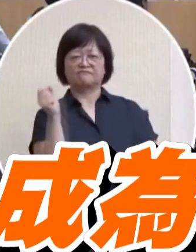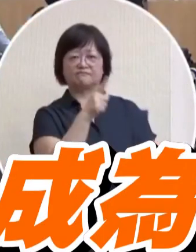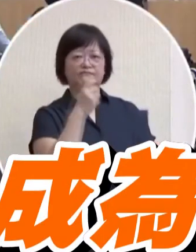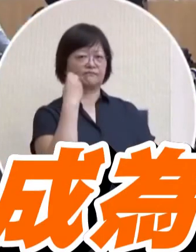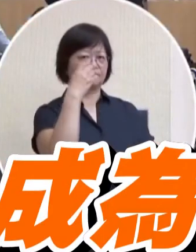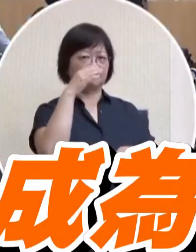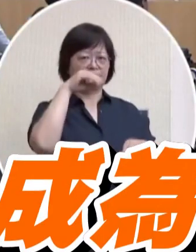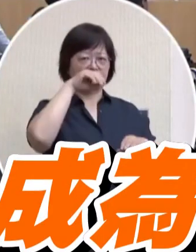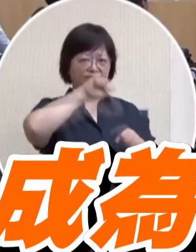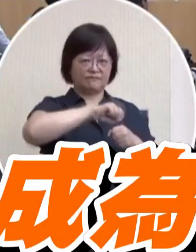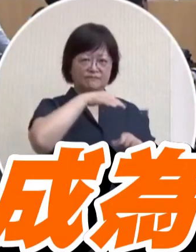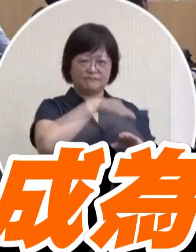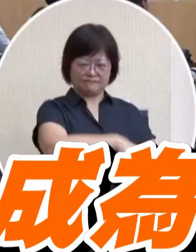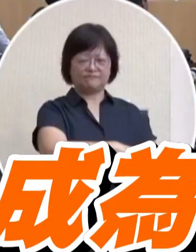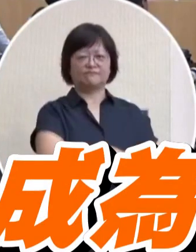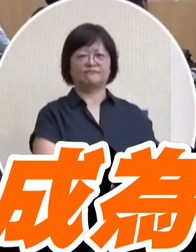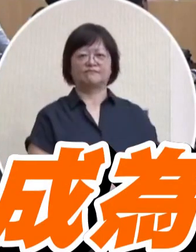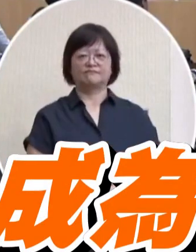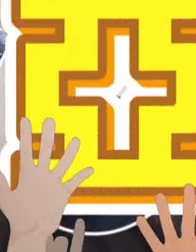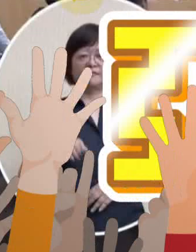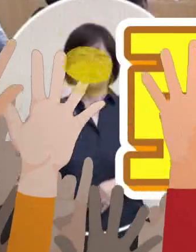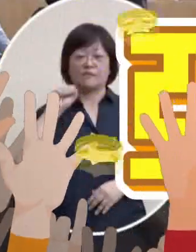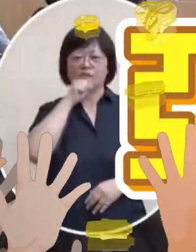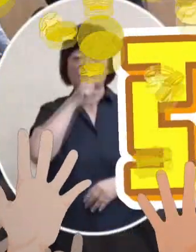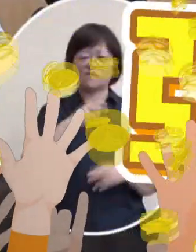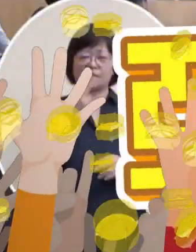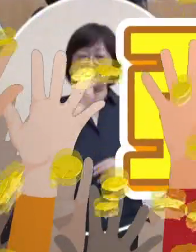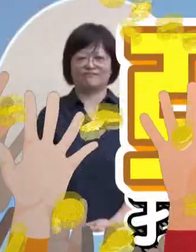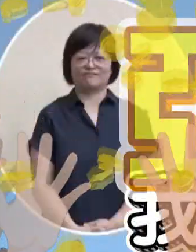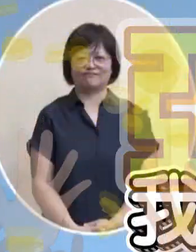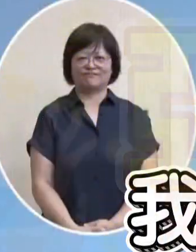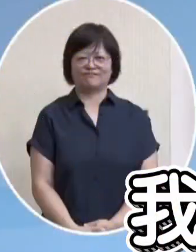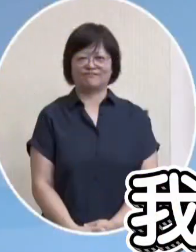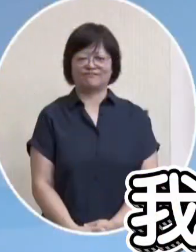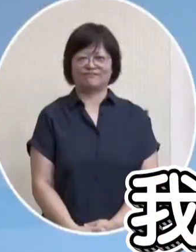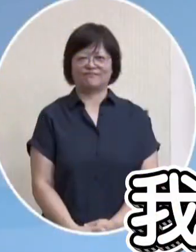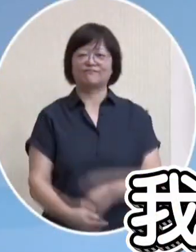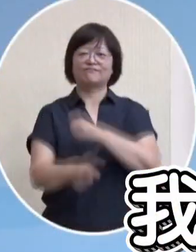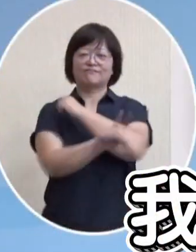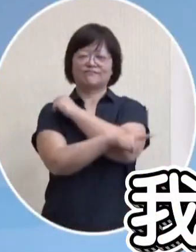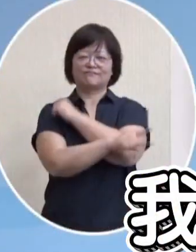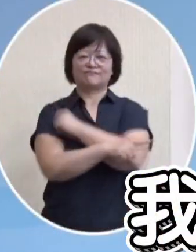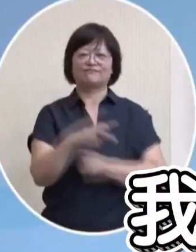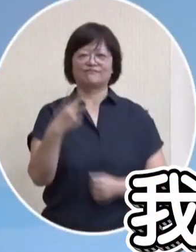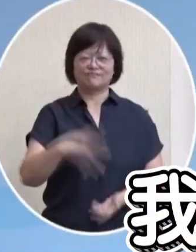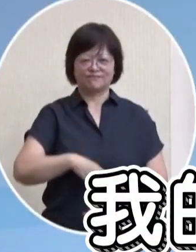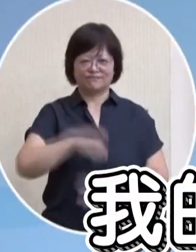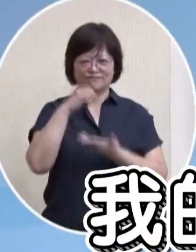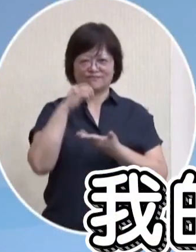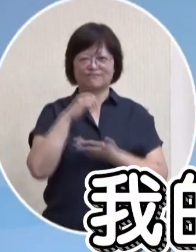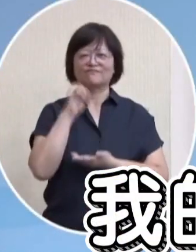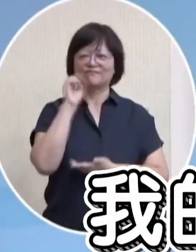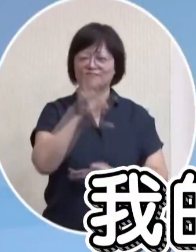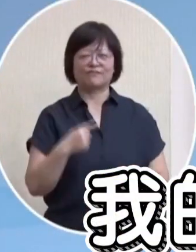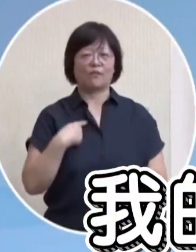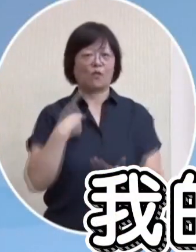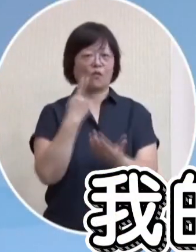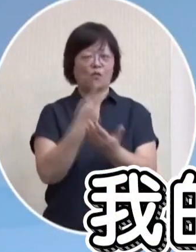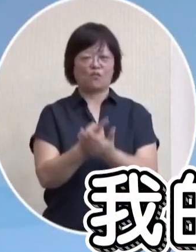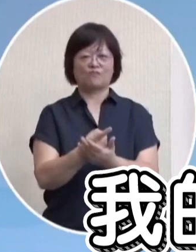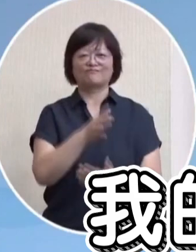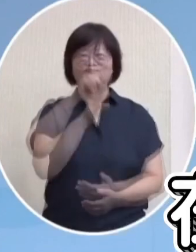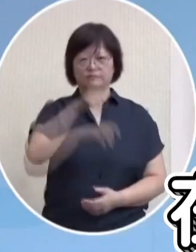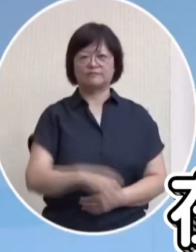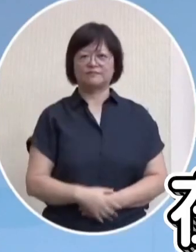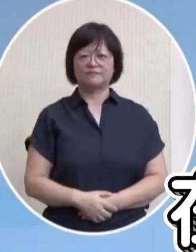人均 GDP 最高的亚洲首富。我还要再次的强调，我的参选是为了